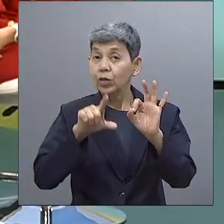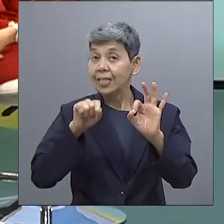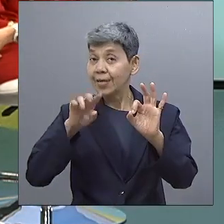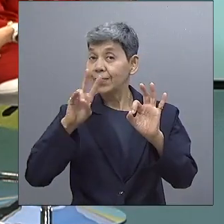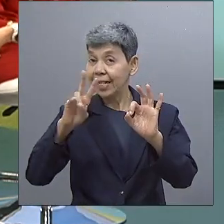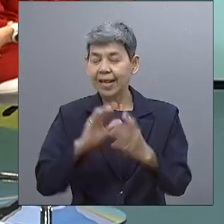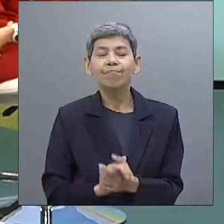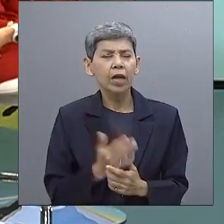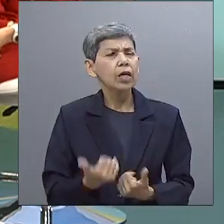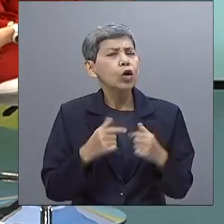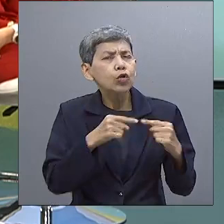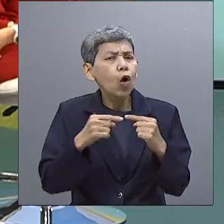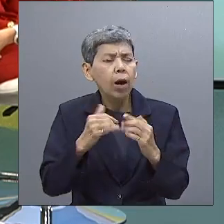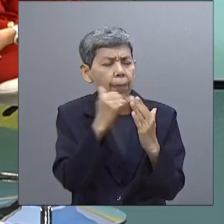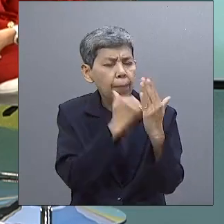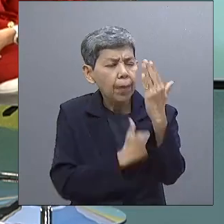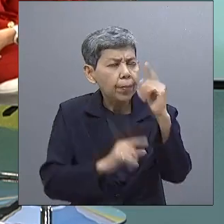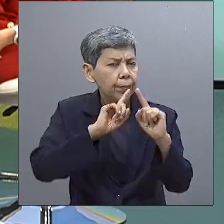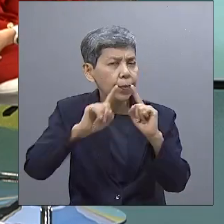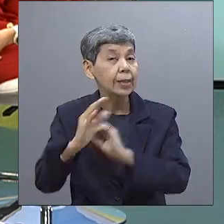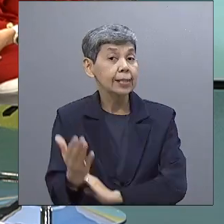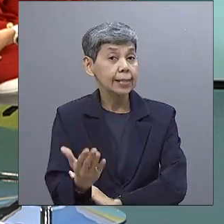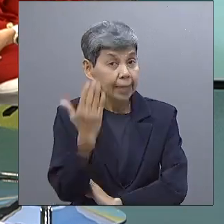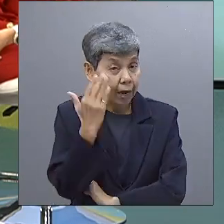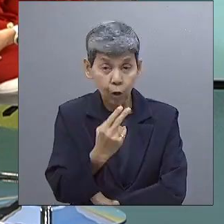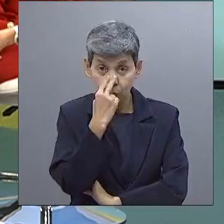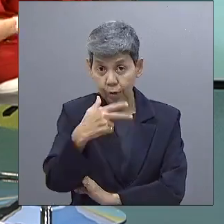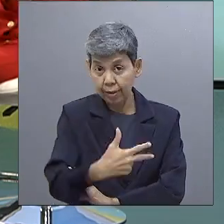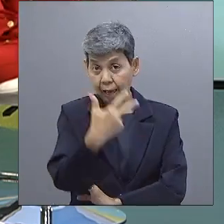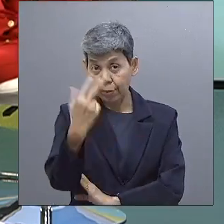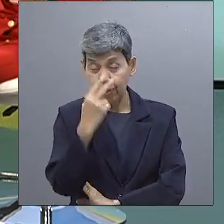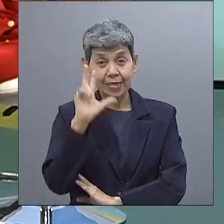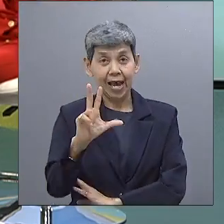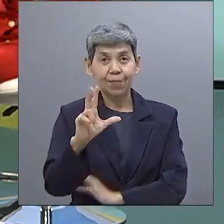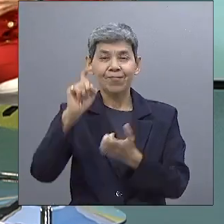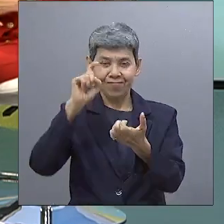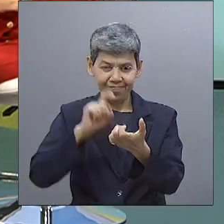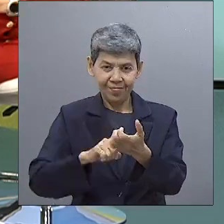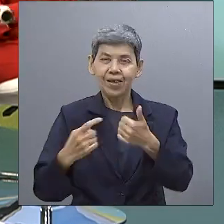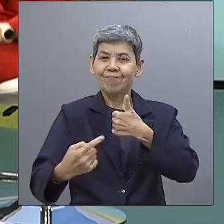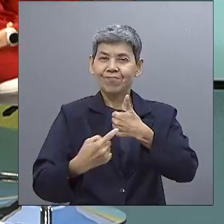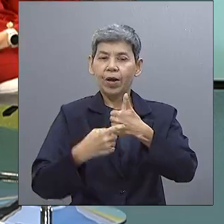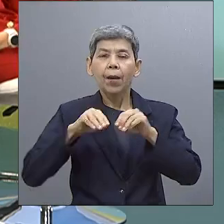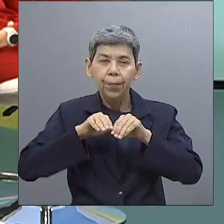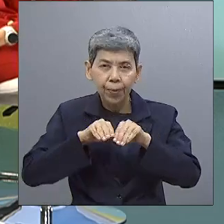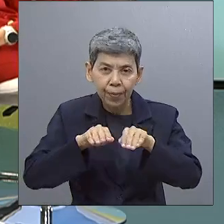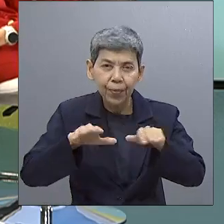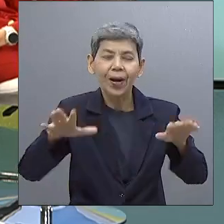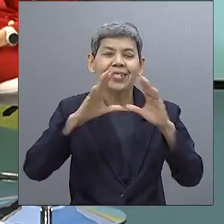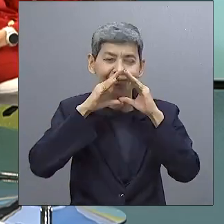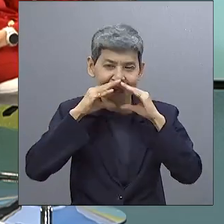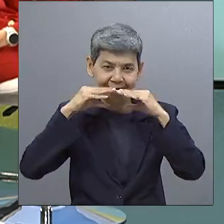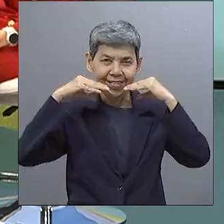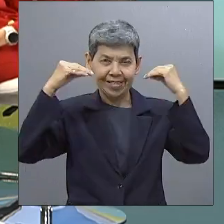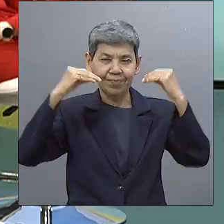9:27 นะครับคุณผู้ชมอยู่กันต่อในช่วงสีสันวาไรตี้ครับเช้านี้ใครเปิดมาเจอเรา3คนฝากกดไลค์กดแชร์ส่งต่อสีสันส่งต่อรอยยิ้มเช้าวันนี้ด้วย